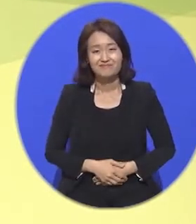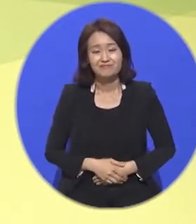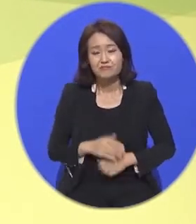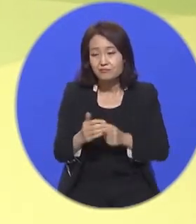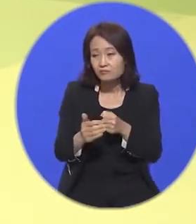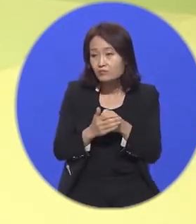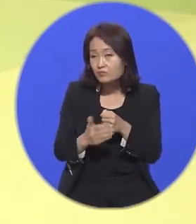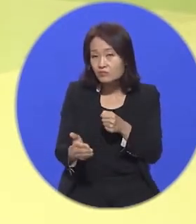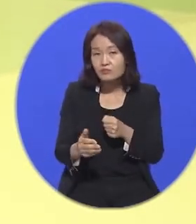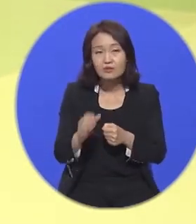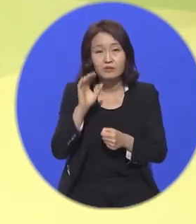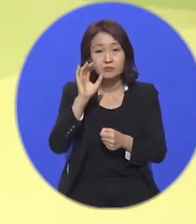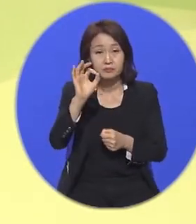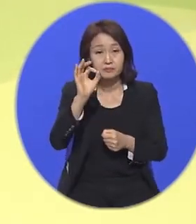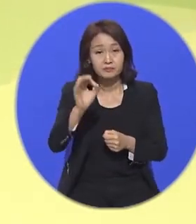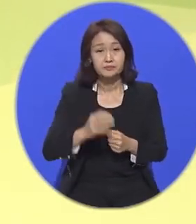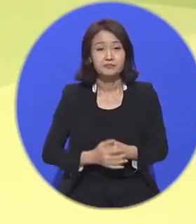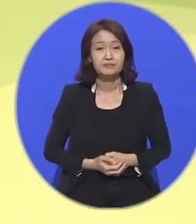그래서